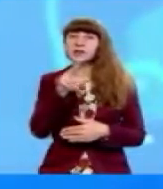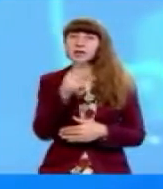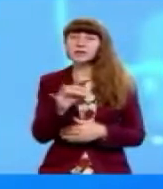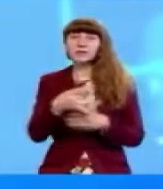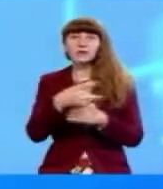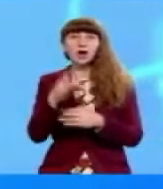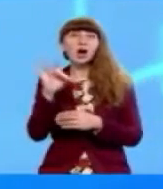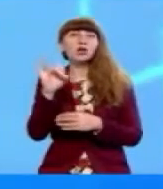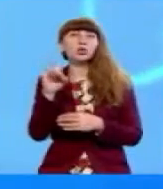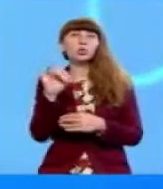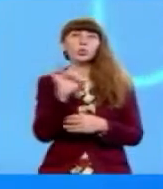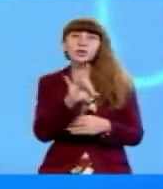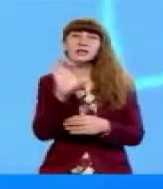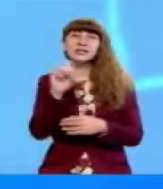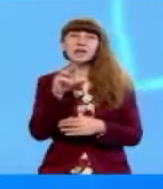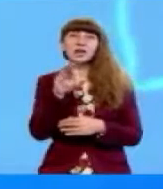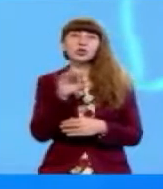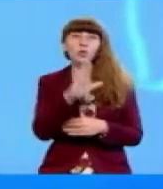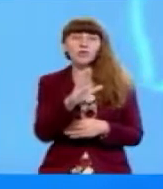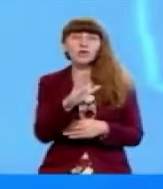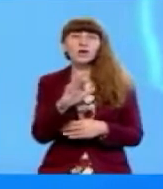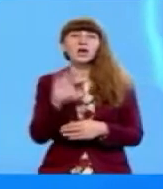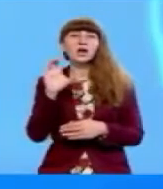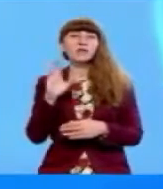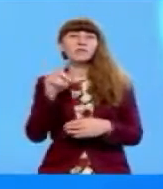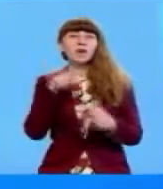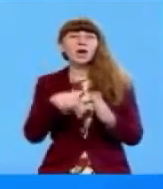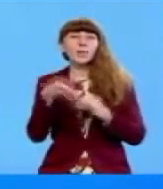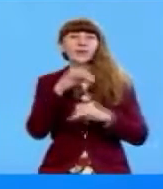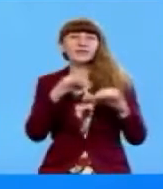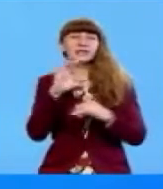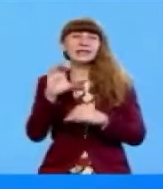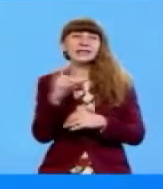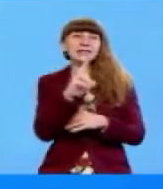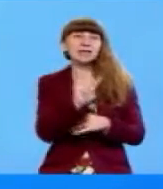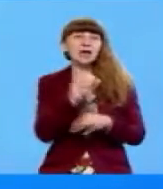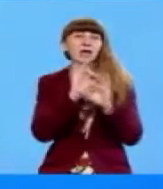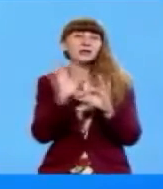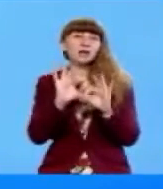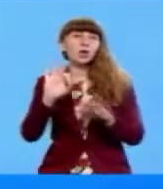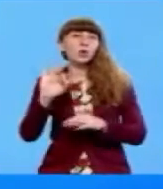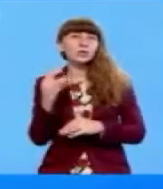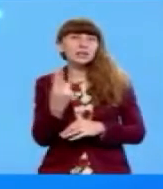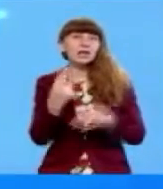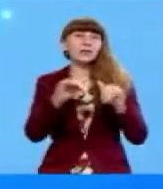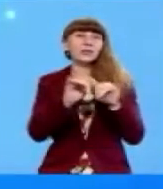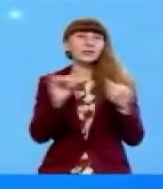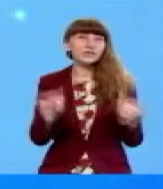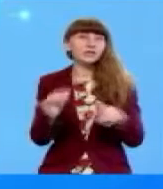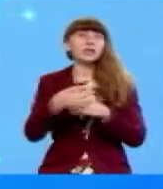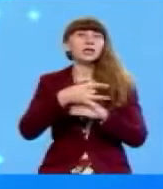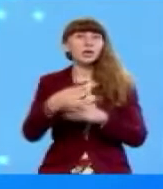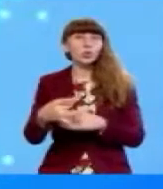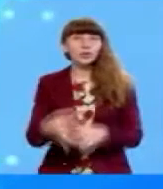өткен брифинг барысында аймақтың әлеуметтік экономикалық жағдайы туралы мәліметті. Сөзінше, өңірдің даму динамикасы жоғары,